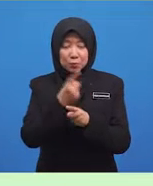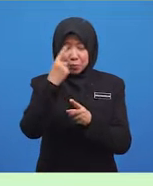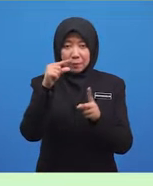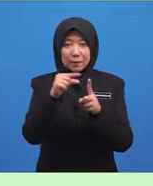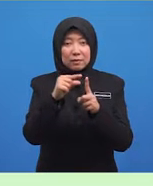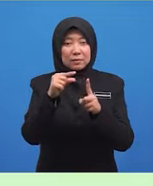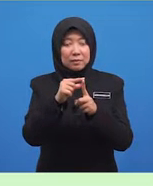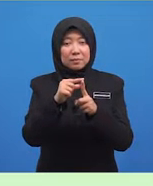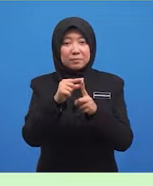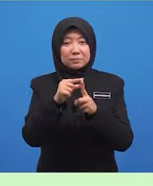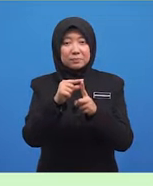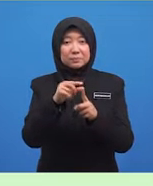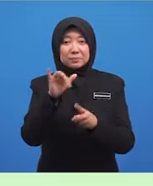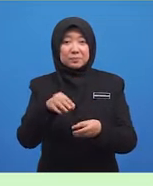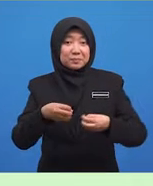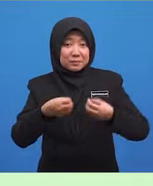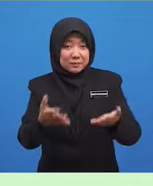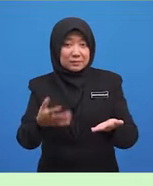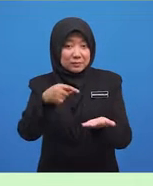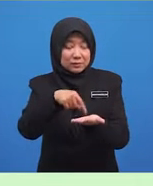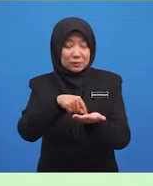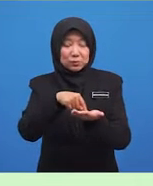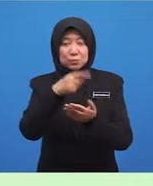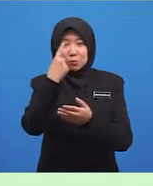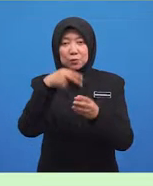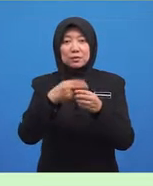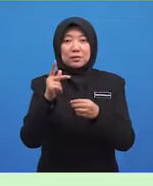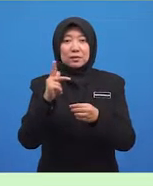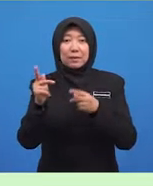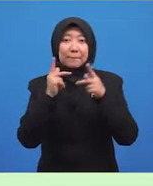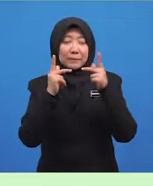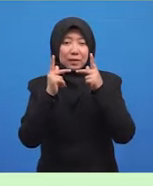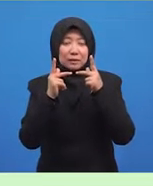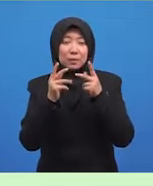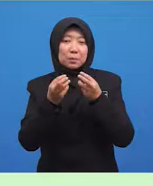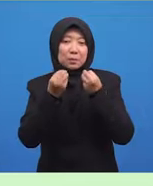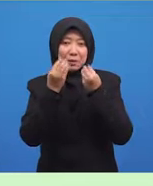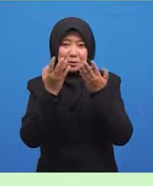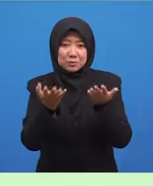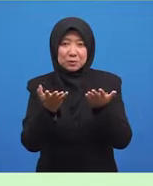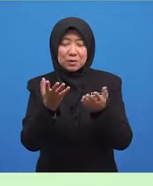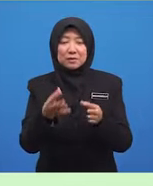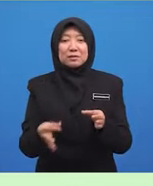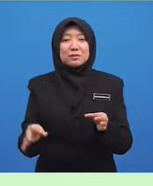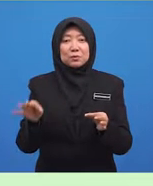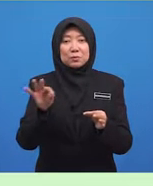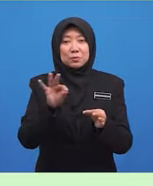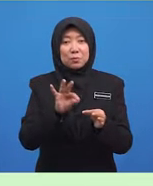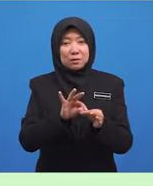bagi perkataan-perkataan yang diberi untuk menghasilkan kata majmuk yang sesuai.